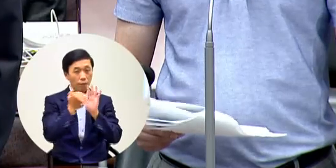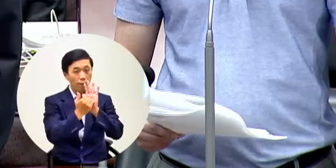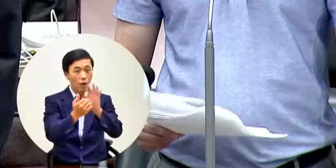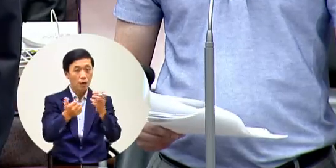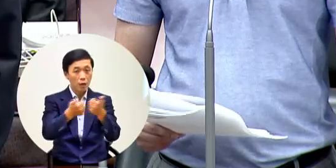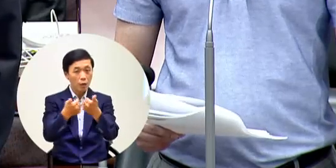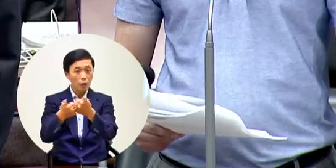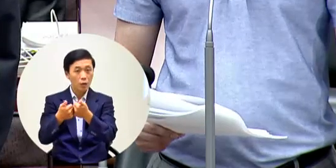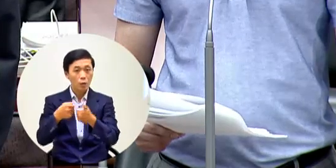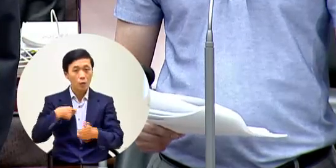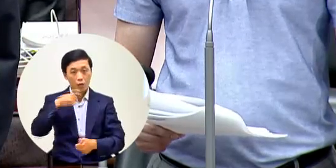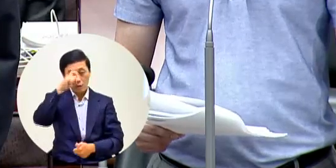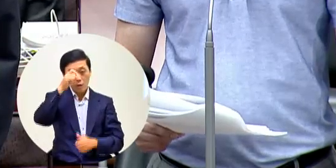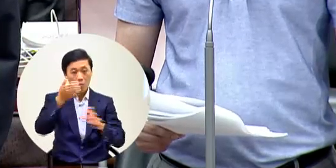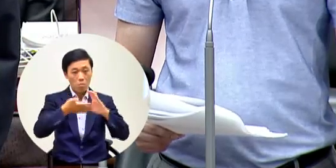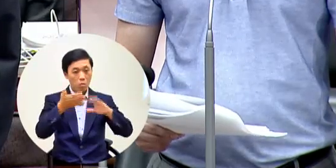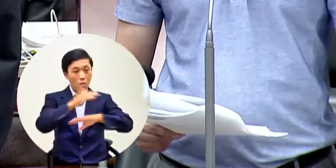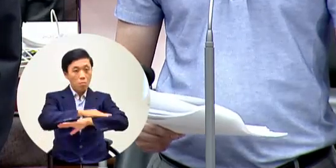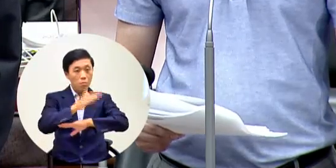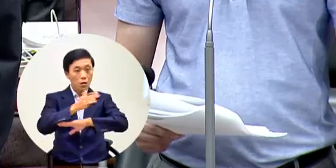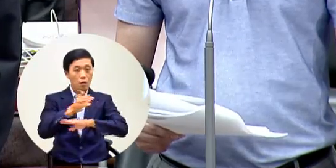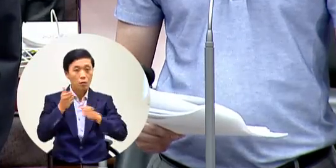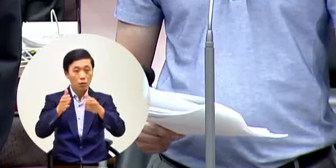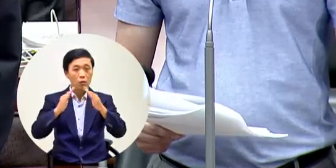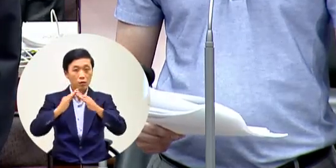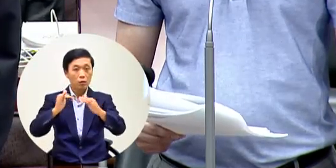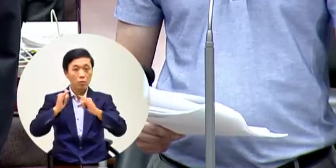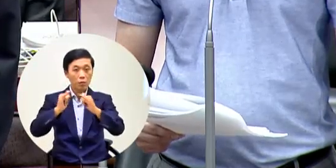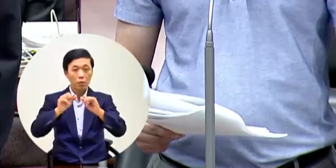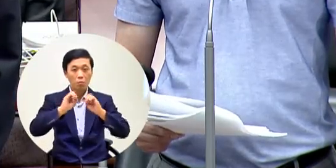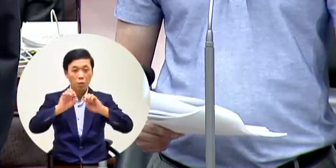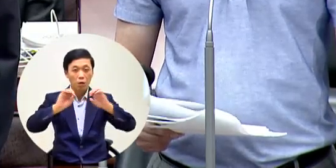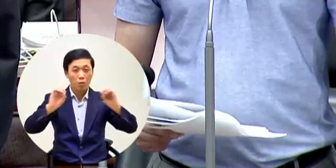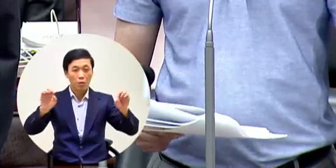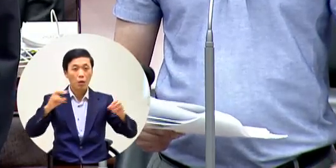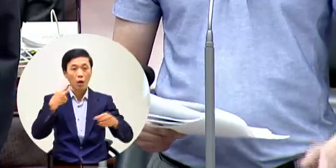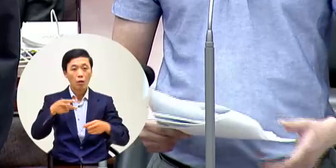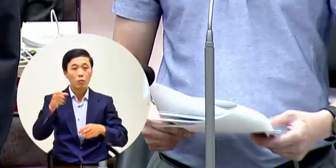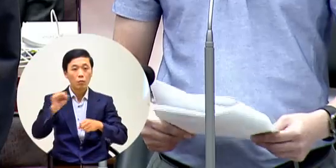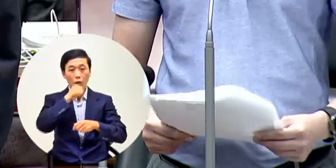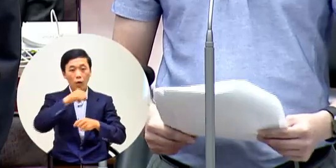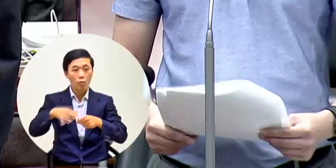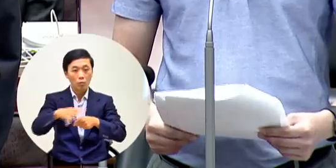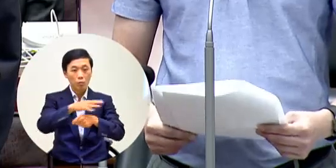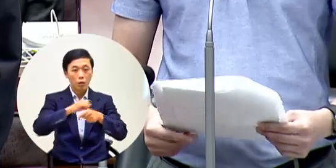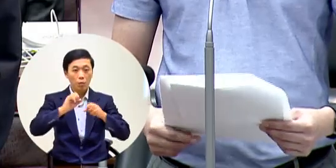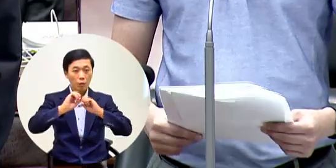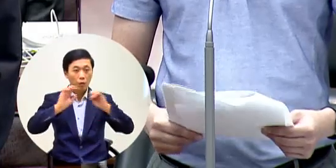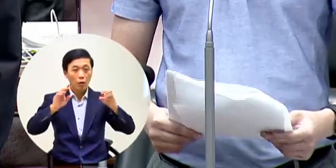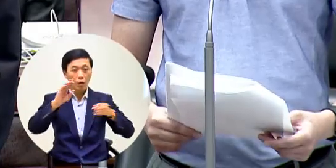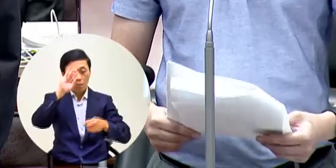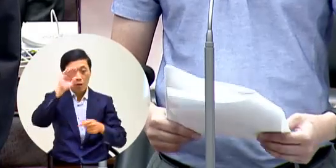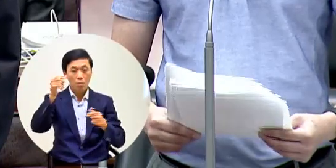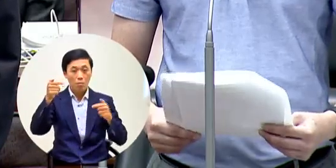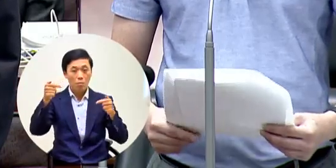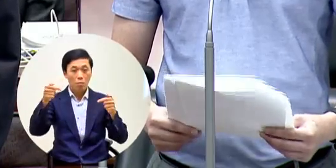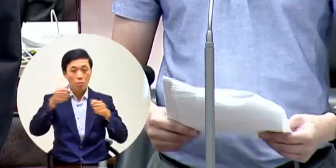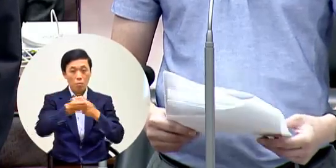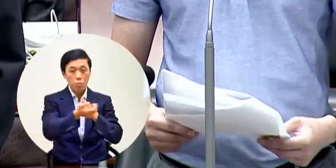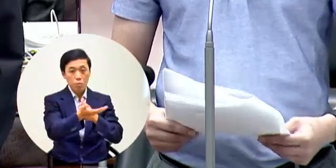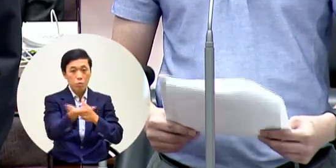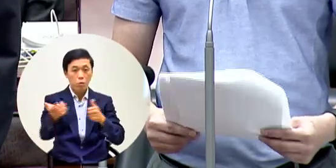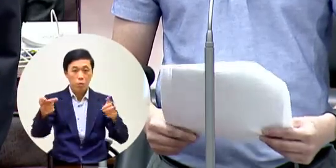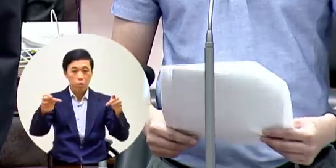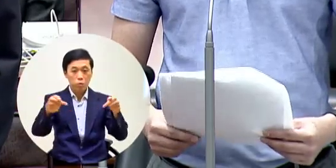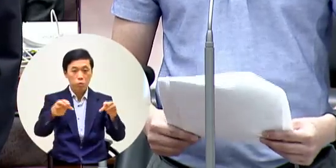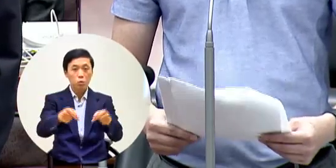媒体，能够呼吁我们的市民哦，甚至于国人，虽然这一个疫情有比较缓和，但是呢，大家千